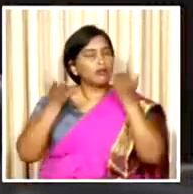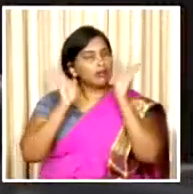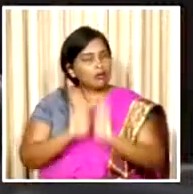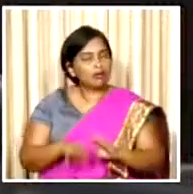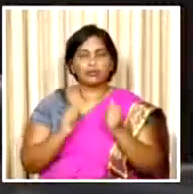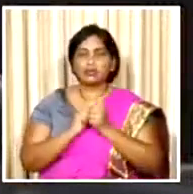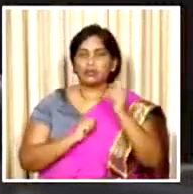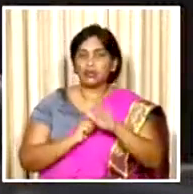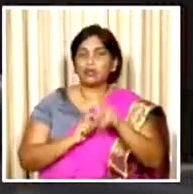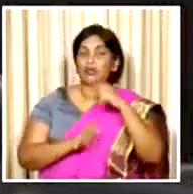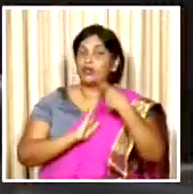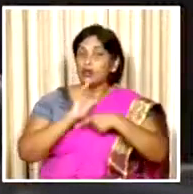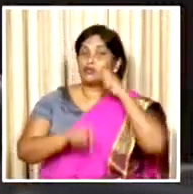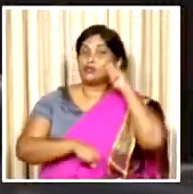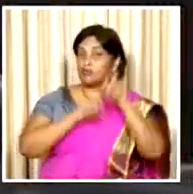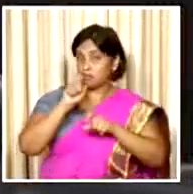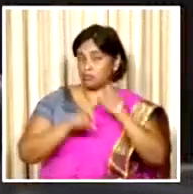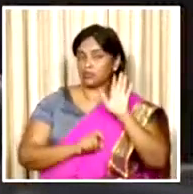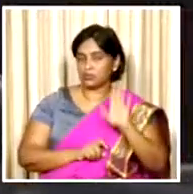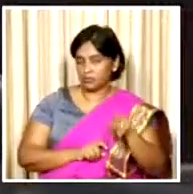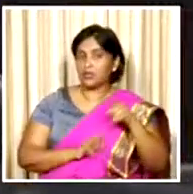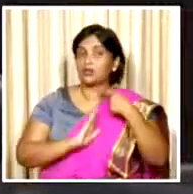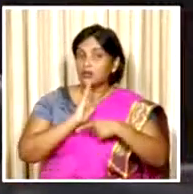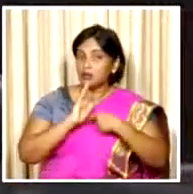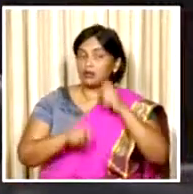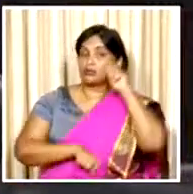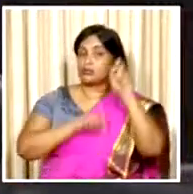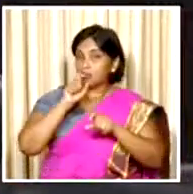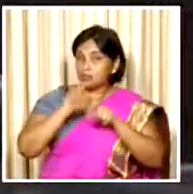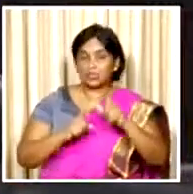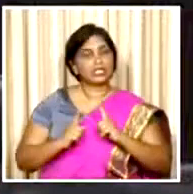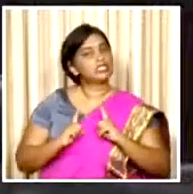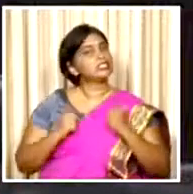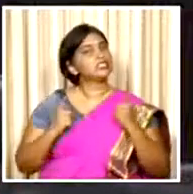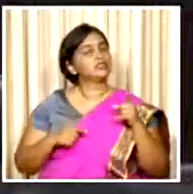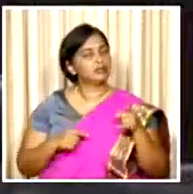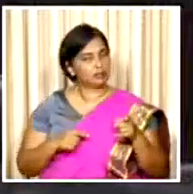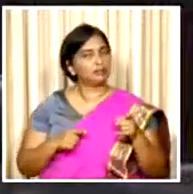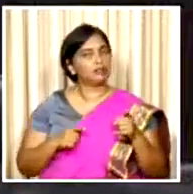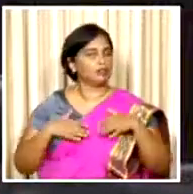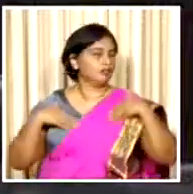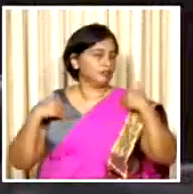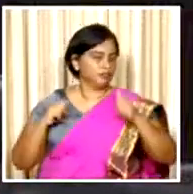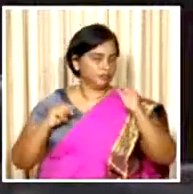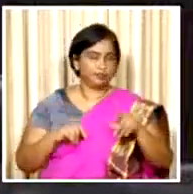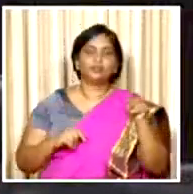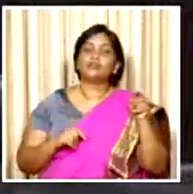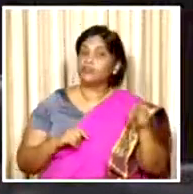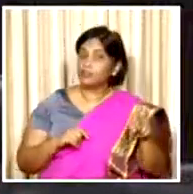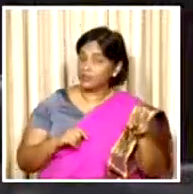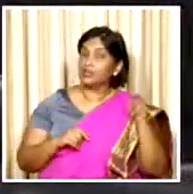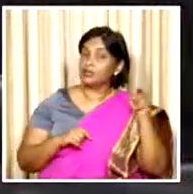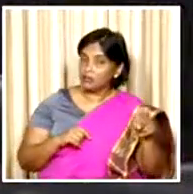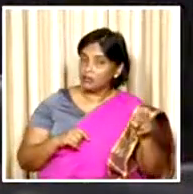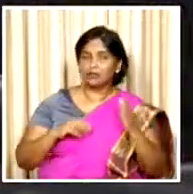වැඩ කරන්න ඕනේ රටේ ජනතාවක් වෙනුවෙන්. රටේ ජනතාවගේ ජීවිත සුවපත් කිරීම සඳහා. එතකොට